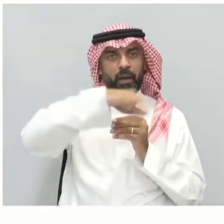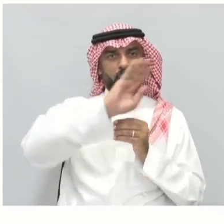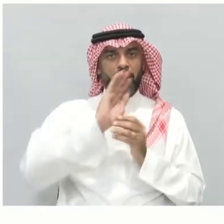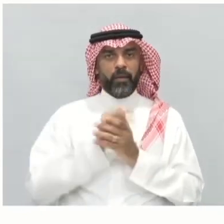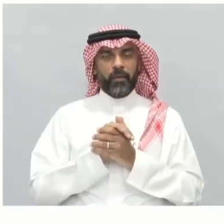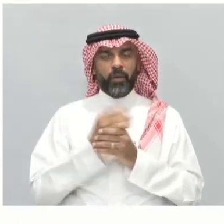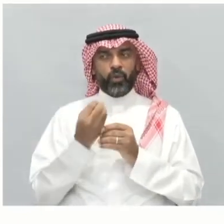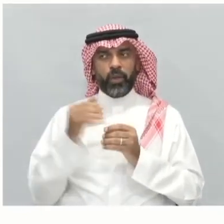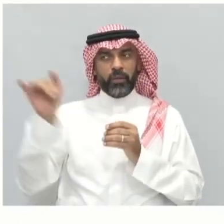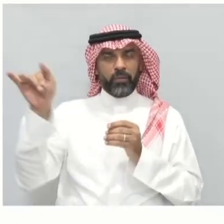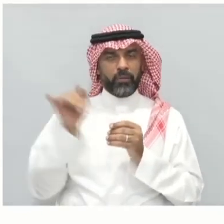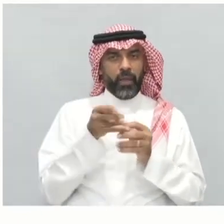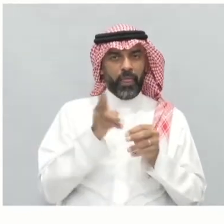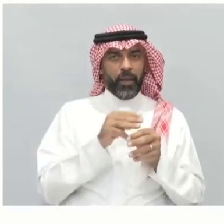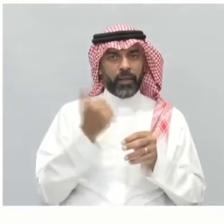صديقاتها